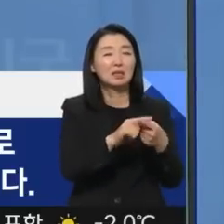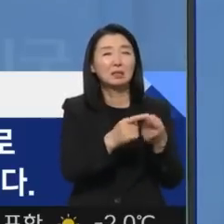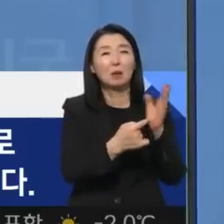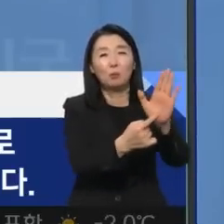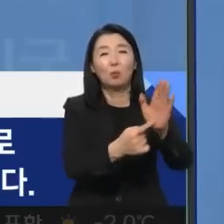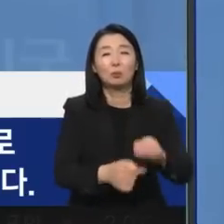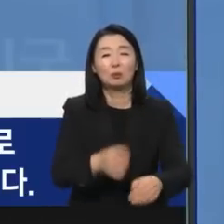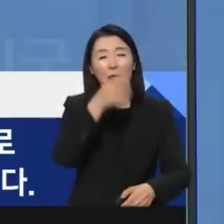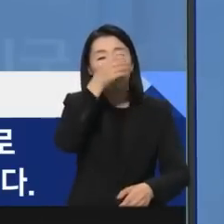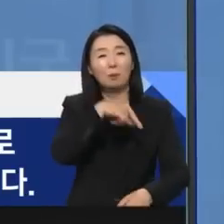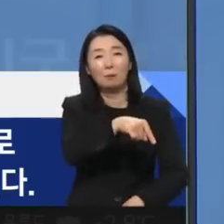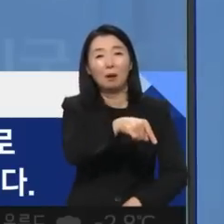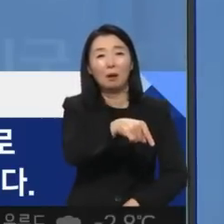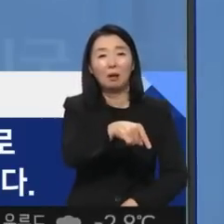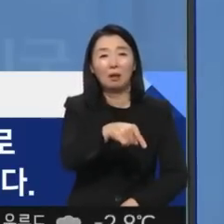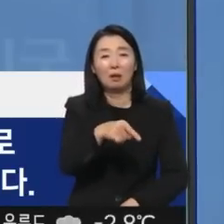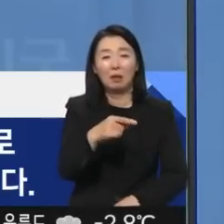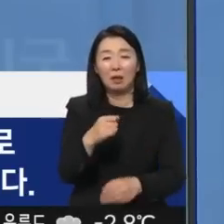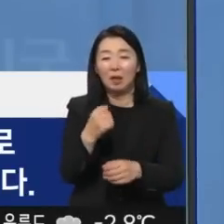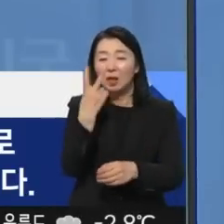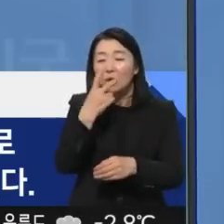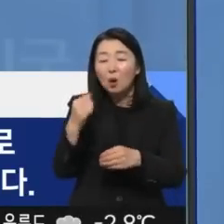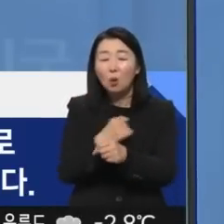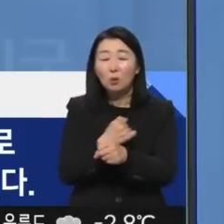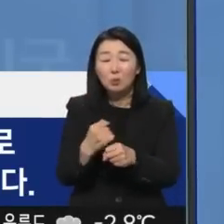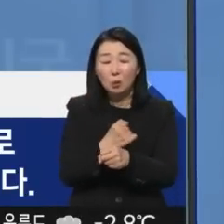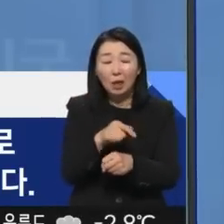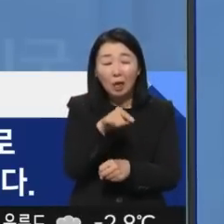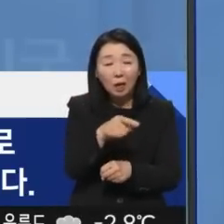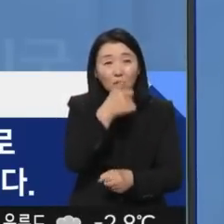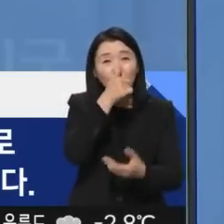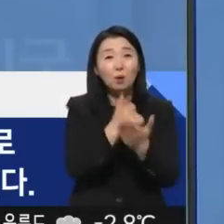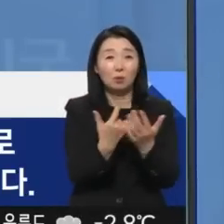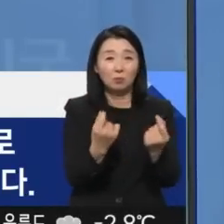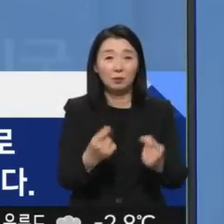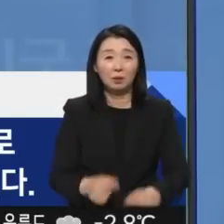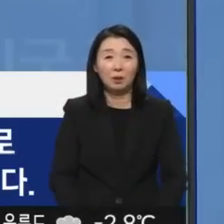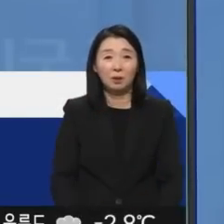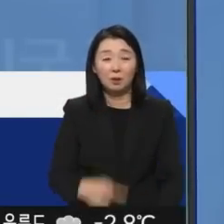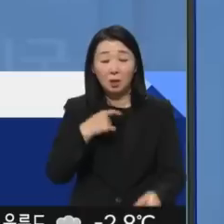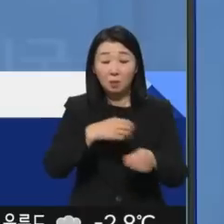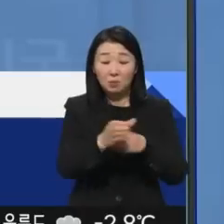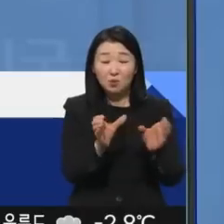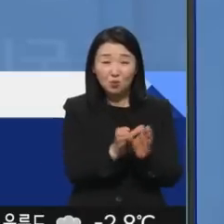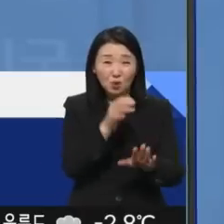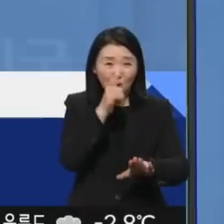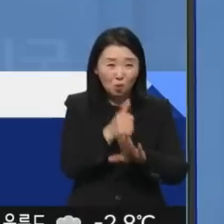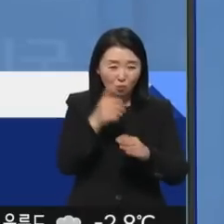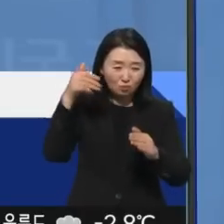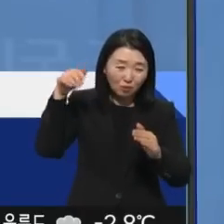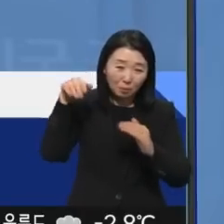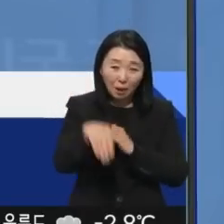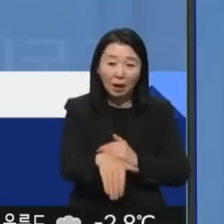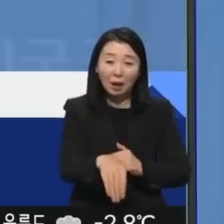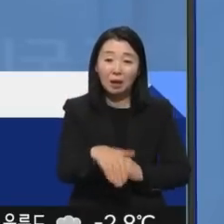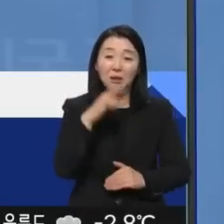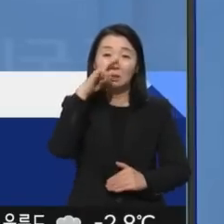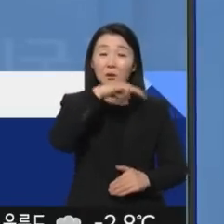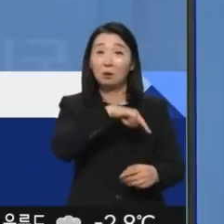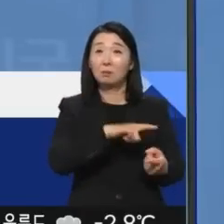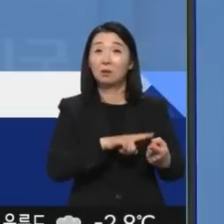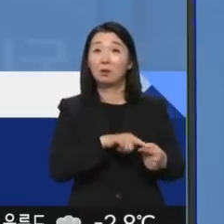여론조작은 국가의 근간을 흔드는 중대한 범죄입니다. 민주주의를 후퇴시키고 더럽힌 것에